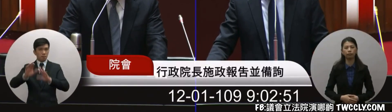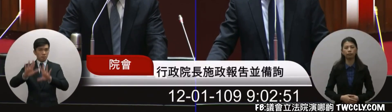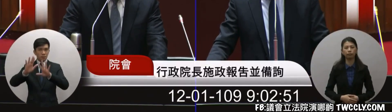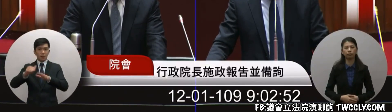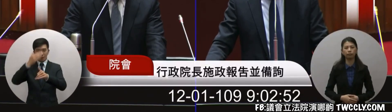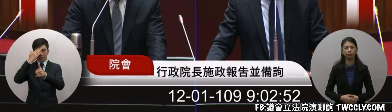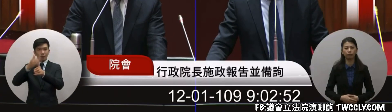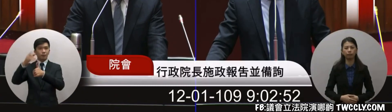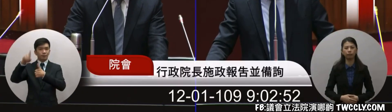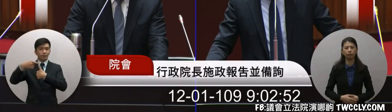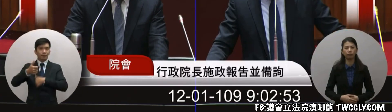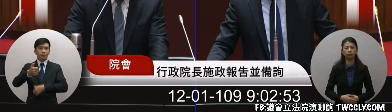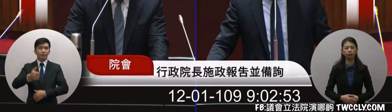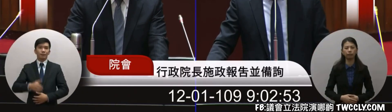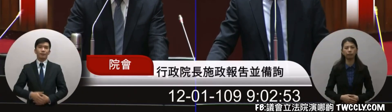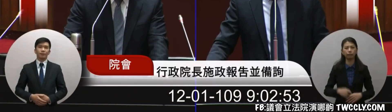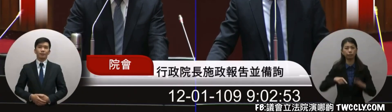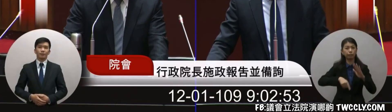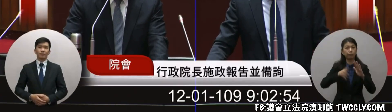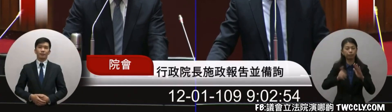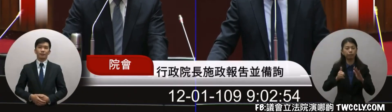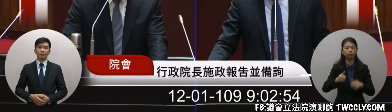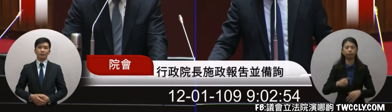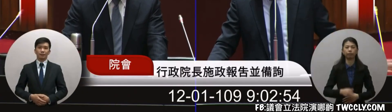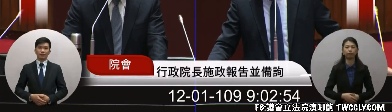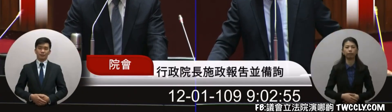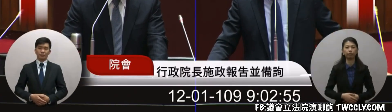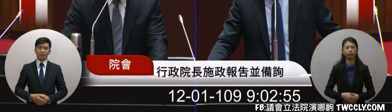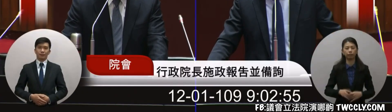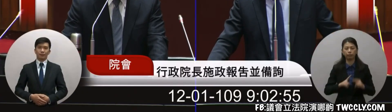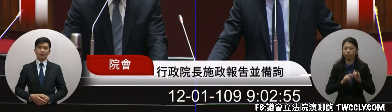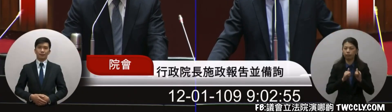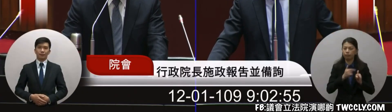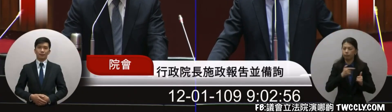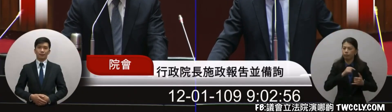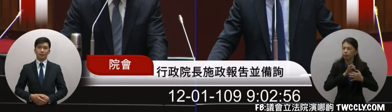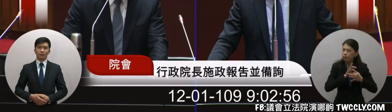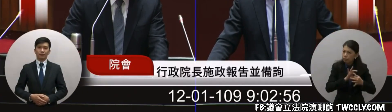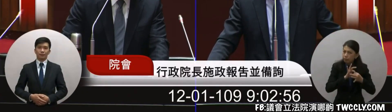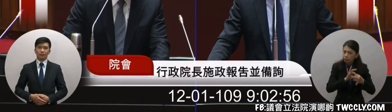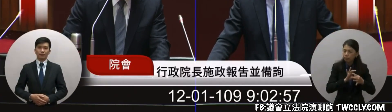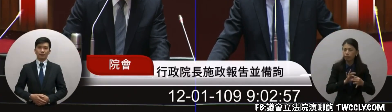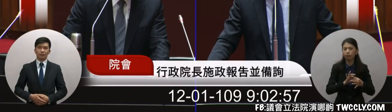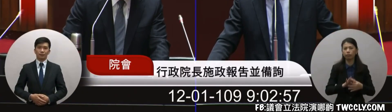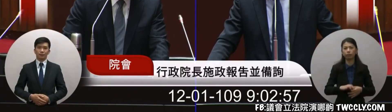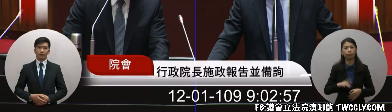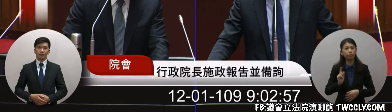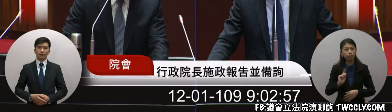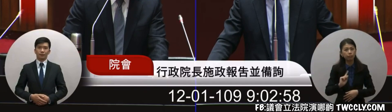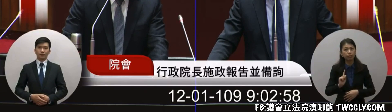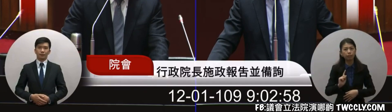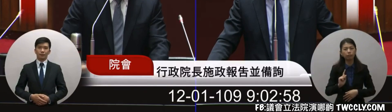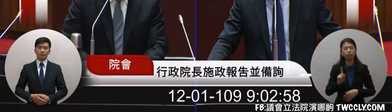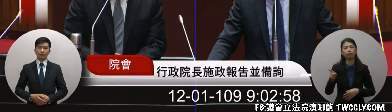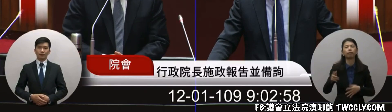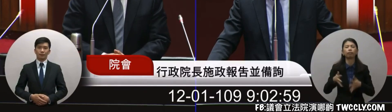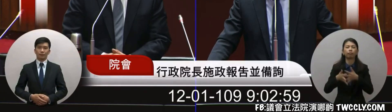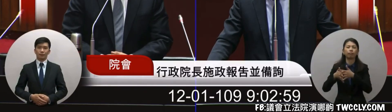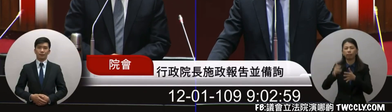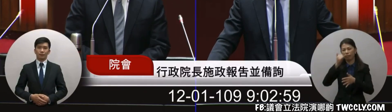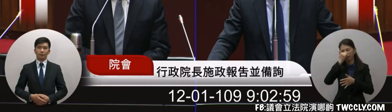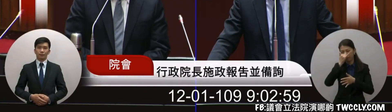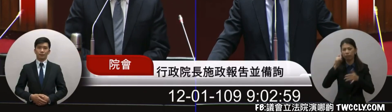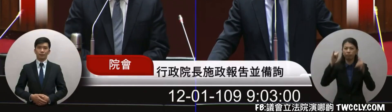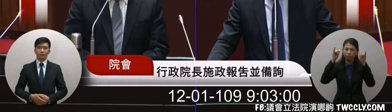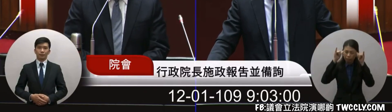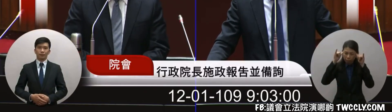多指教。 对，院长先是这样哈，我想国人还是最关切最垂询的问题还是就是我们这个莱猪莱牛的这些进口